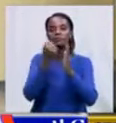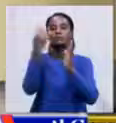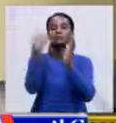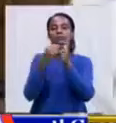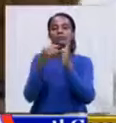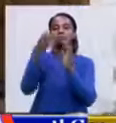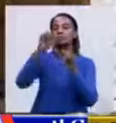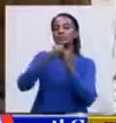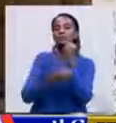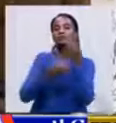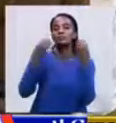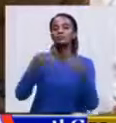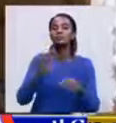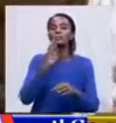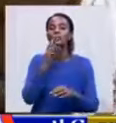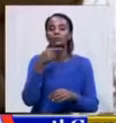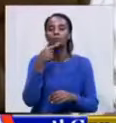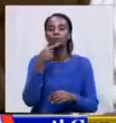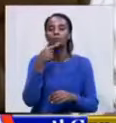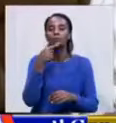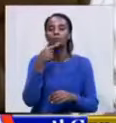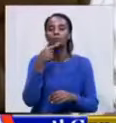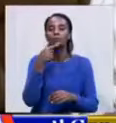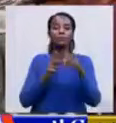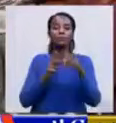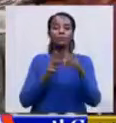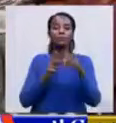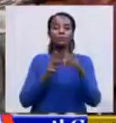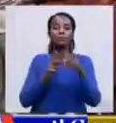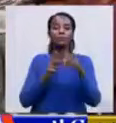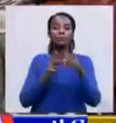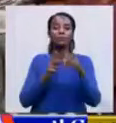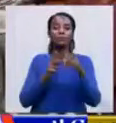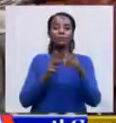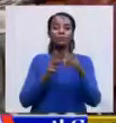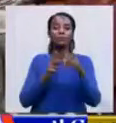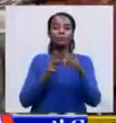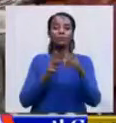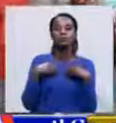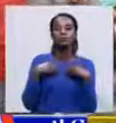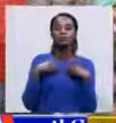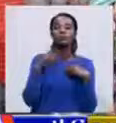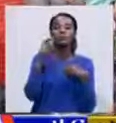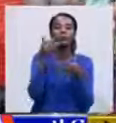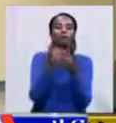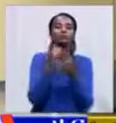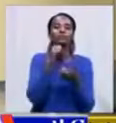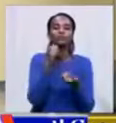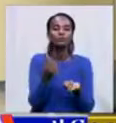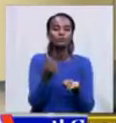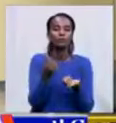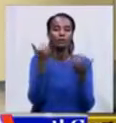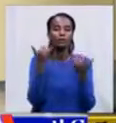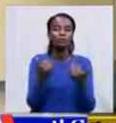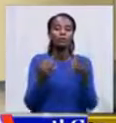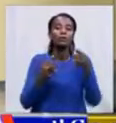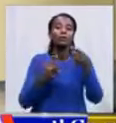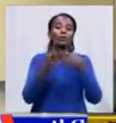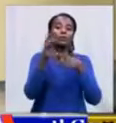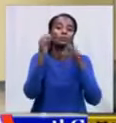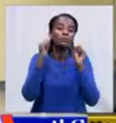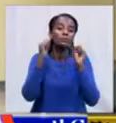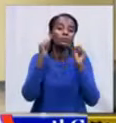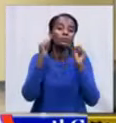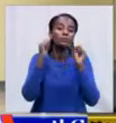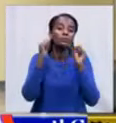ብዬ ነው የምወስደው። ደመወዛቸው ሲቆምባቸው ጥያቄ ቢያቀርቡ ተገቢ ነው ብዬ ወስደዋለሁ። አሁን እዛ ጋር አልደረሱም። አሁን ሊቋረጥብን ይችላል